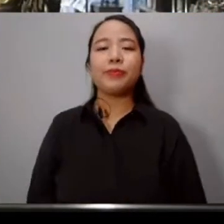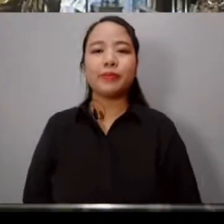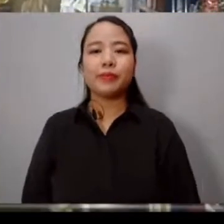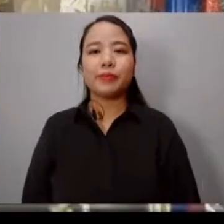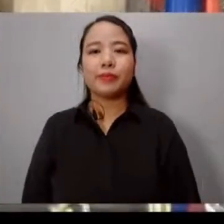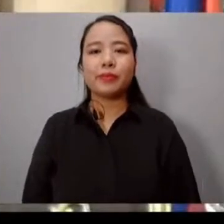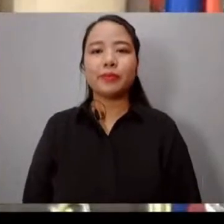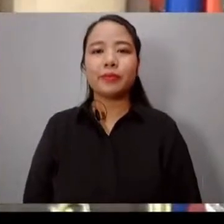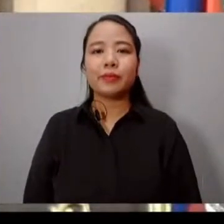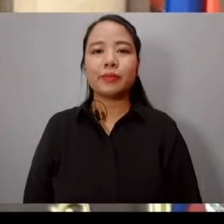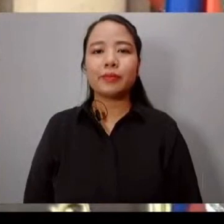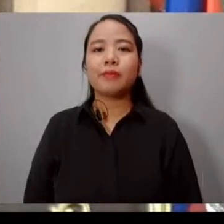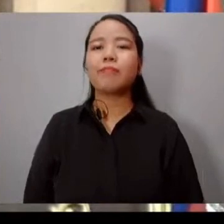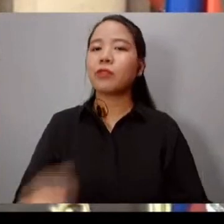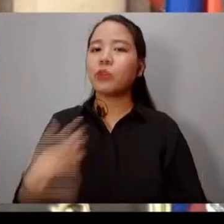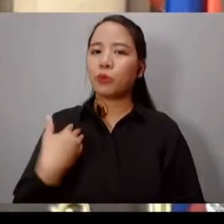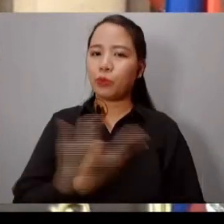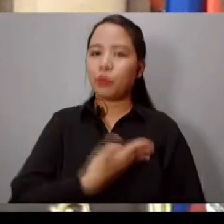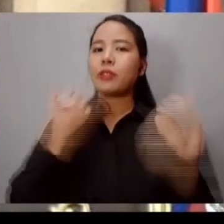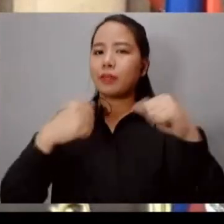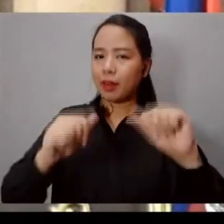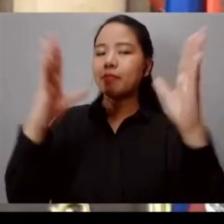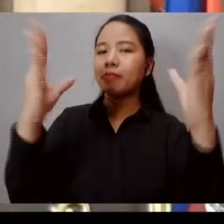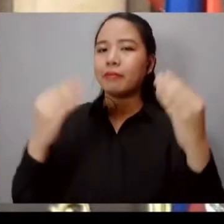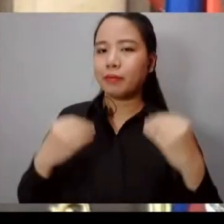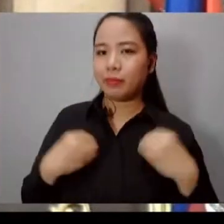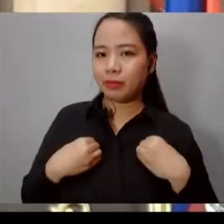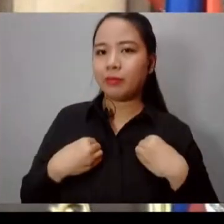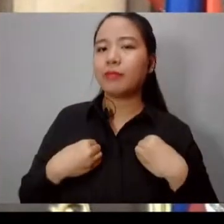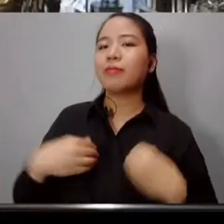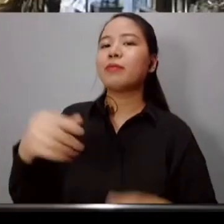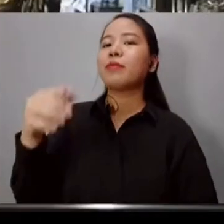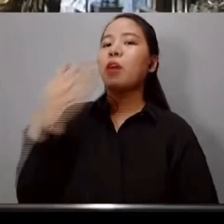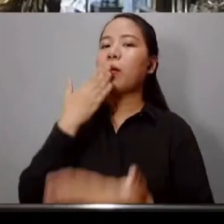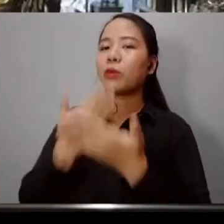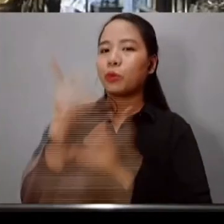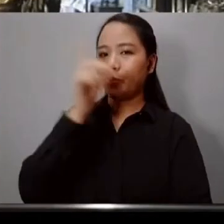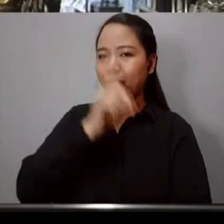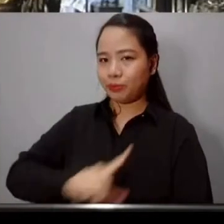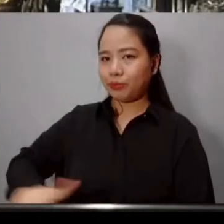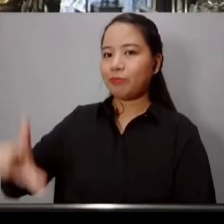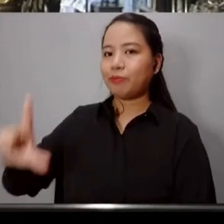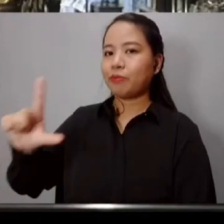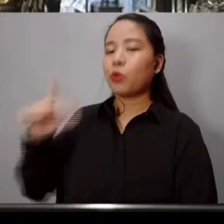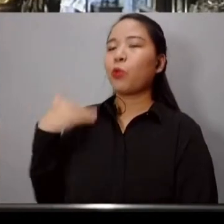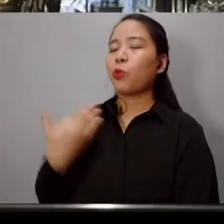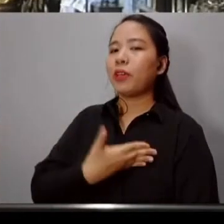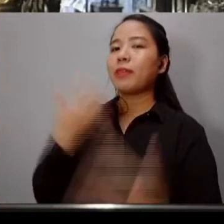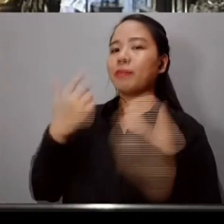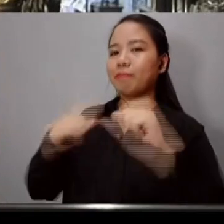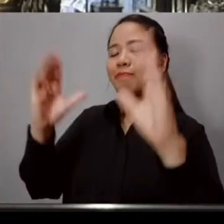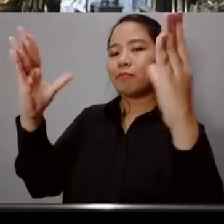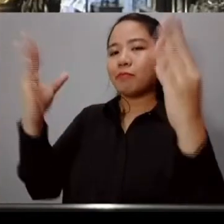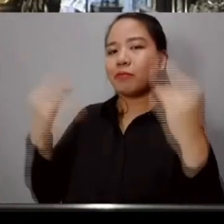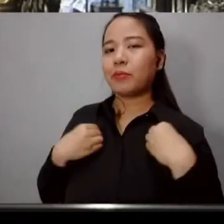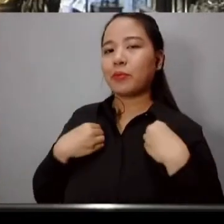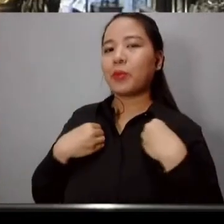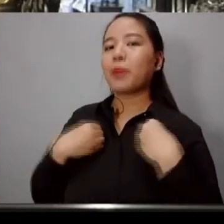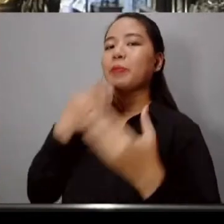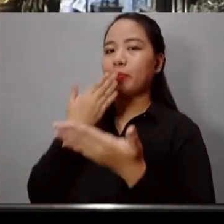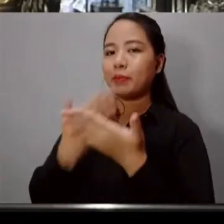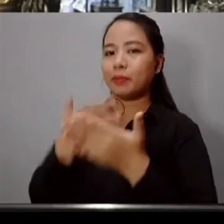Magsumikap tayong kamtin ang Panginoong butihin. Magsumikap tayong kamtin ang